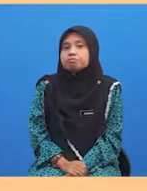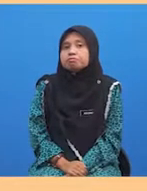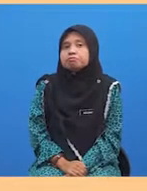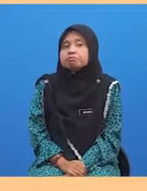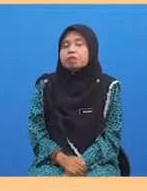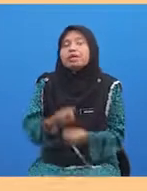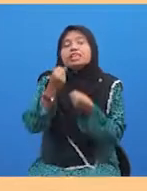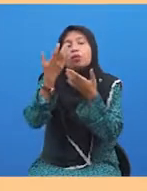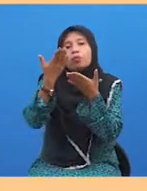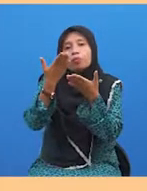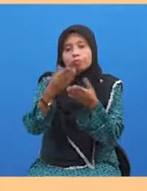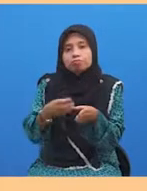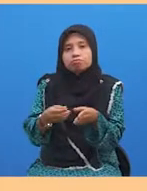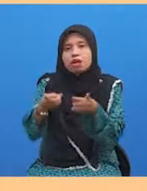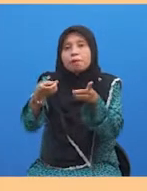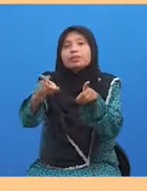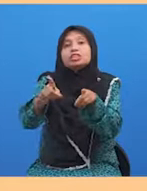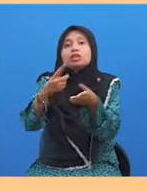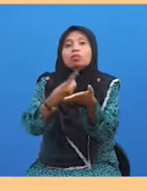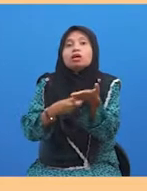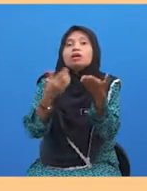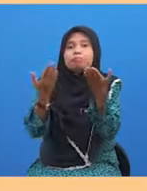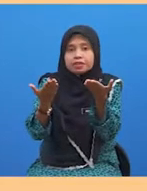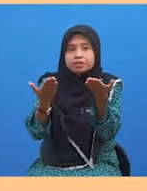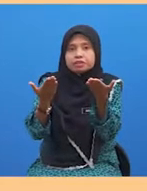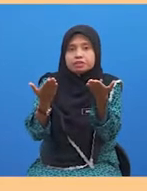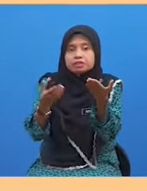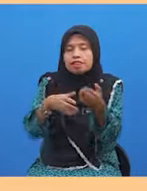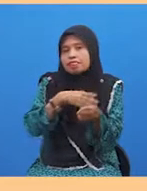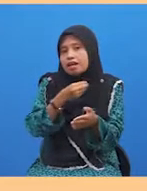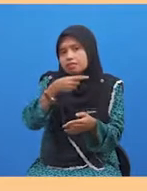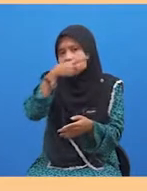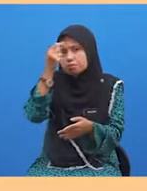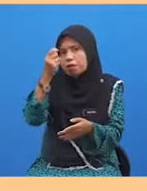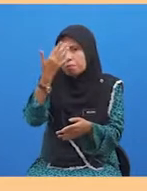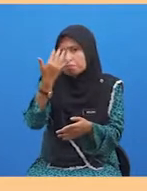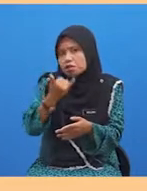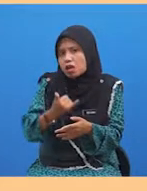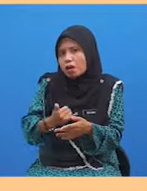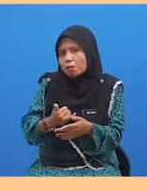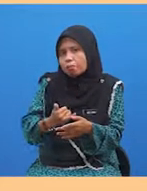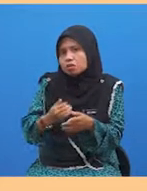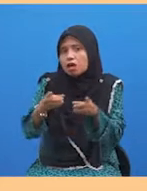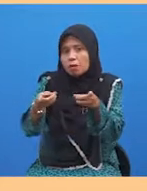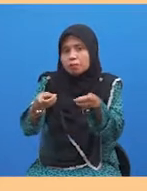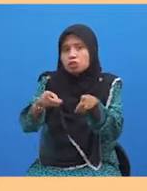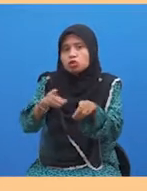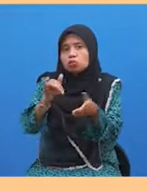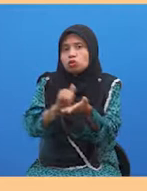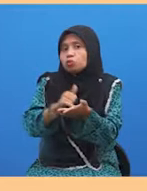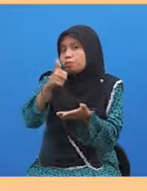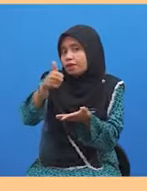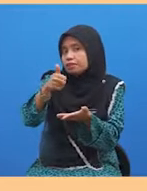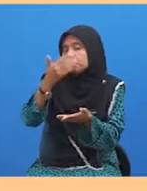haruslah menyatakan peristiwa dan sebab mengapakah peristiwa itu